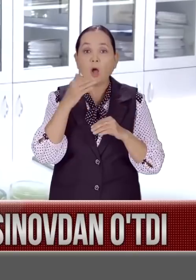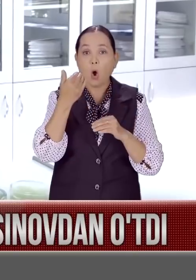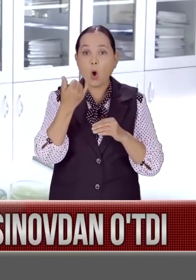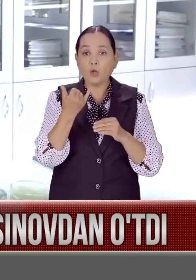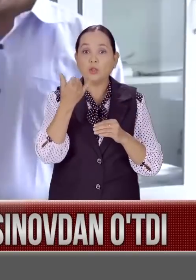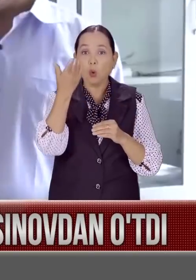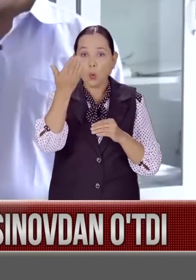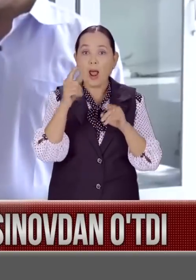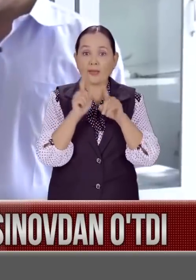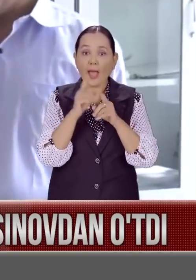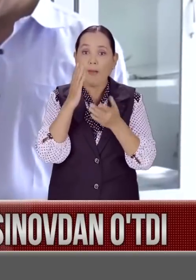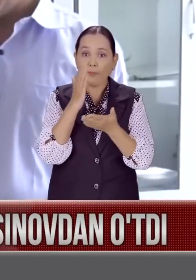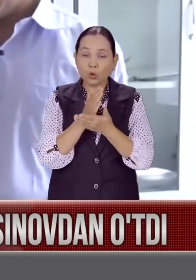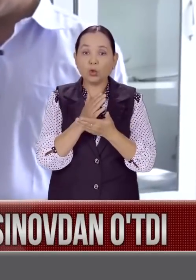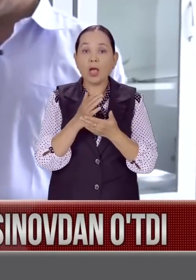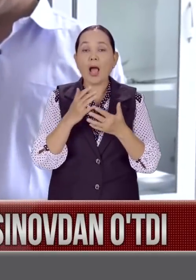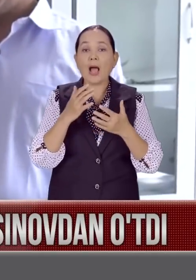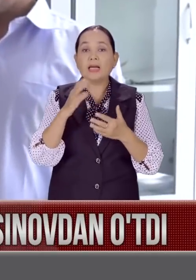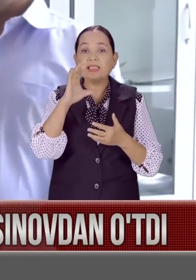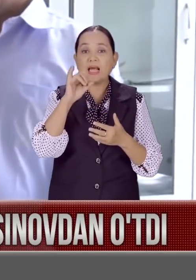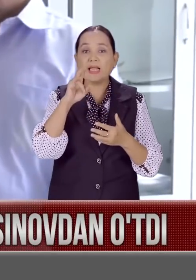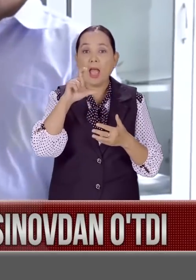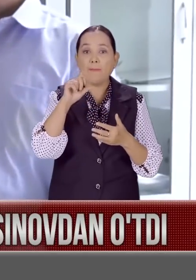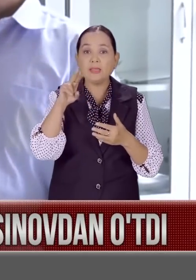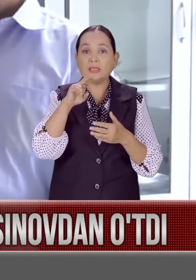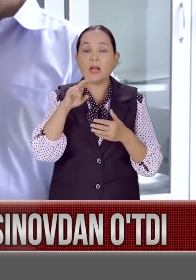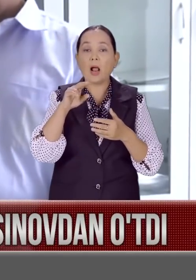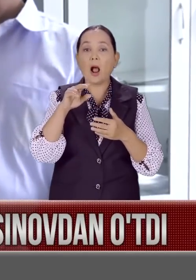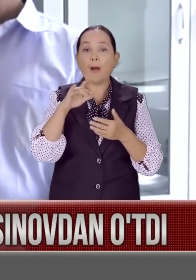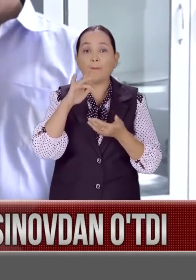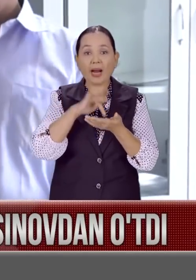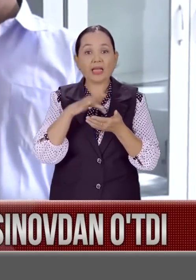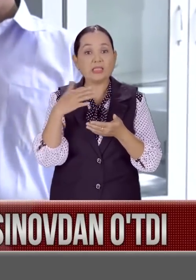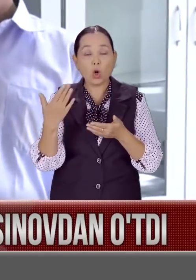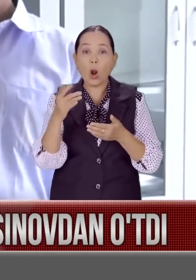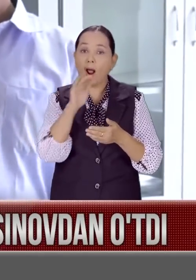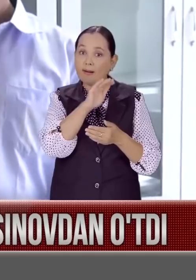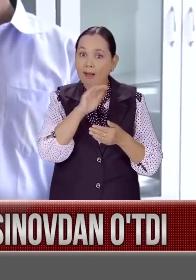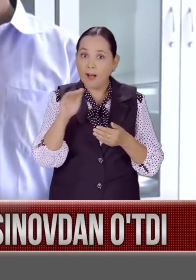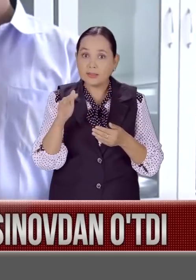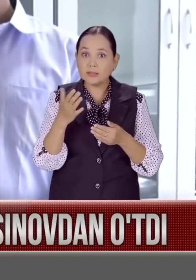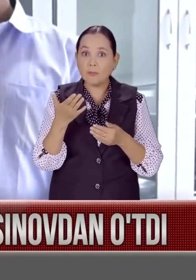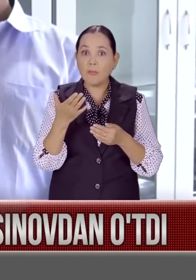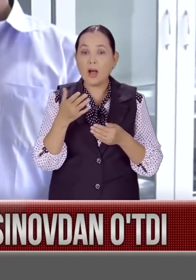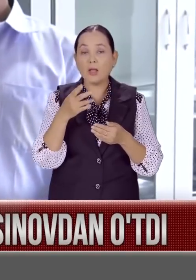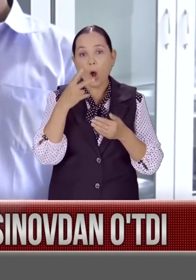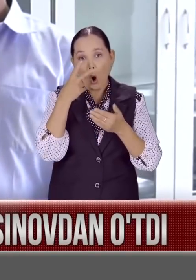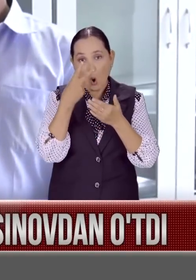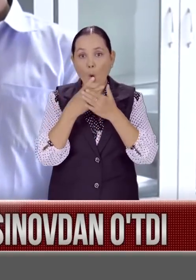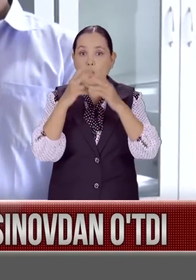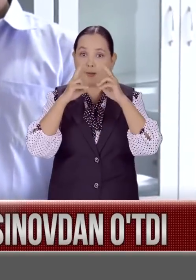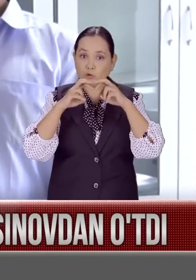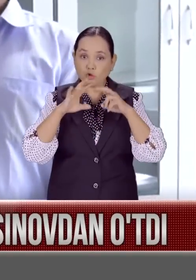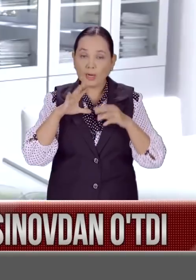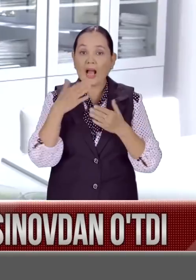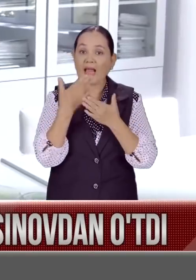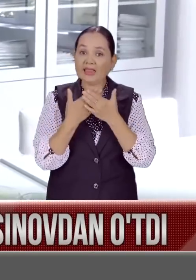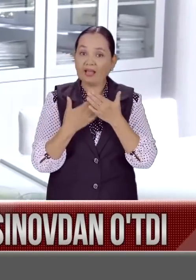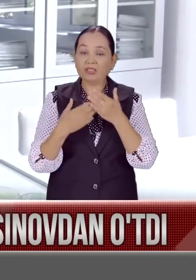bunaqa texnologiya. Sanitariya epidemiologik osoyishtalik markazlari tomonidan shu narsa rasman ko'rib